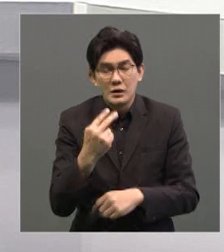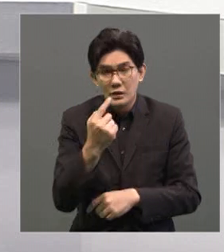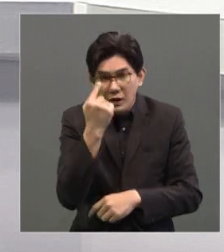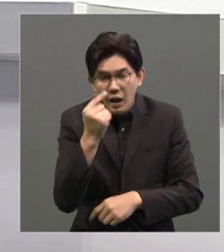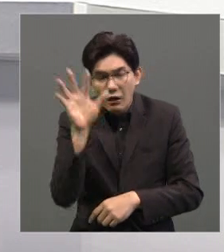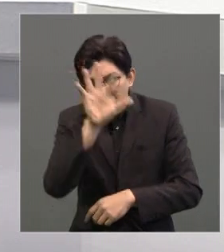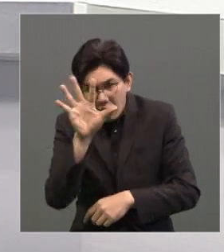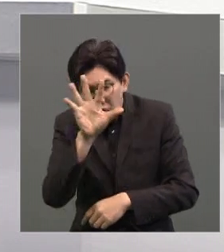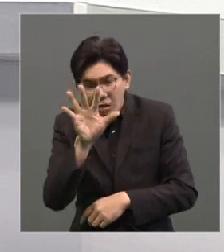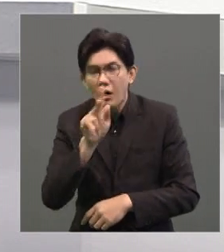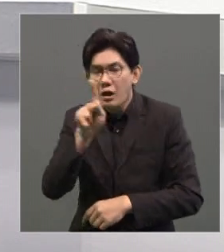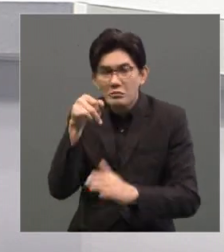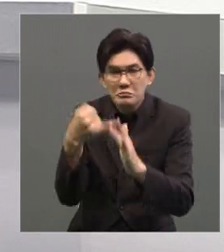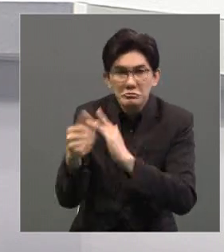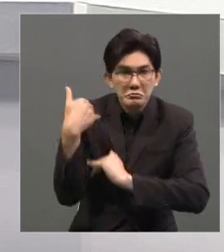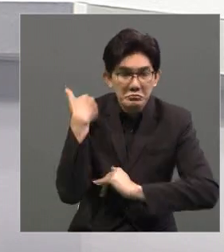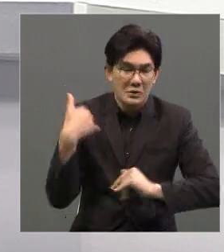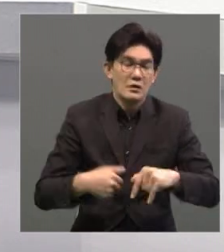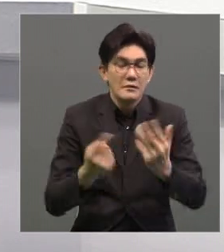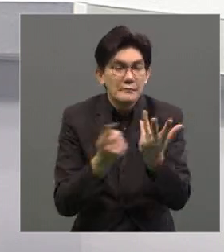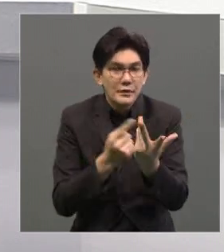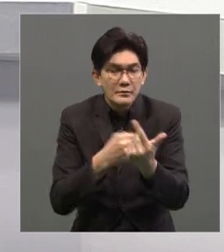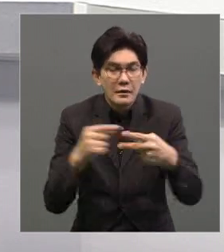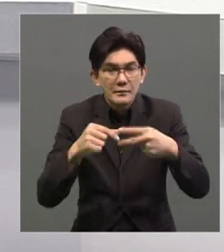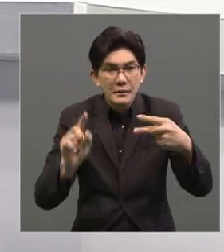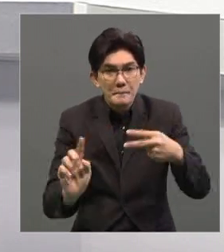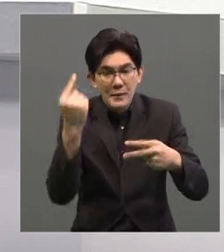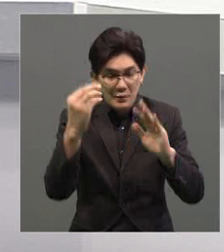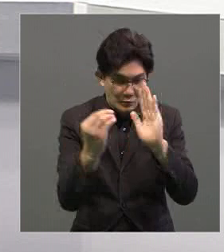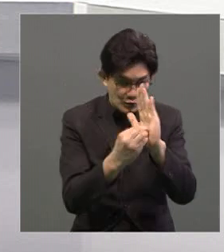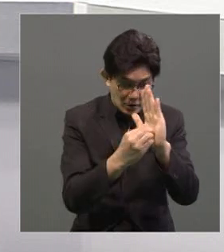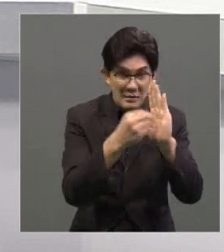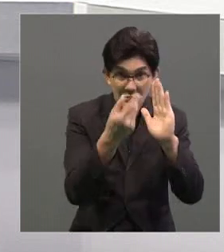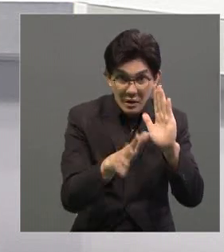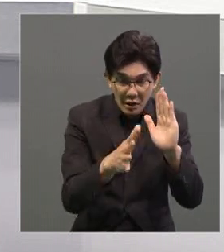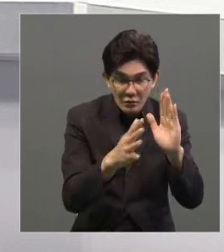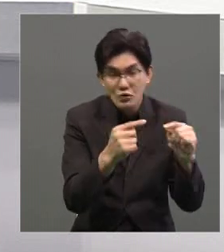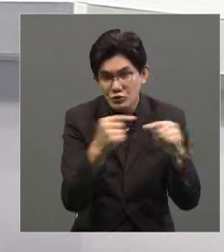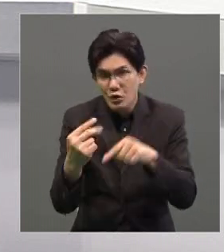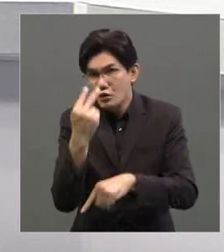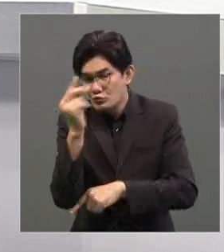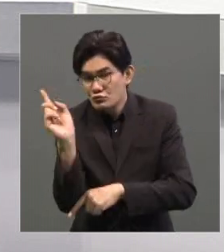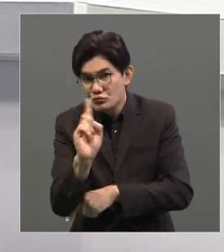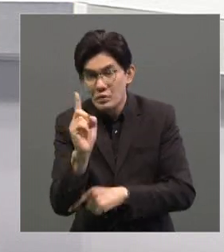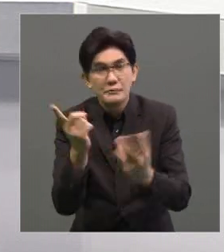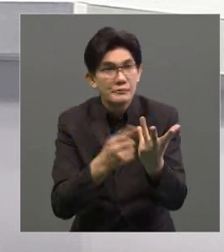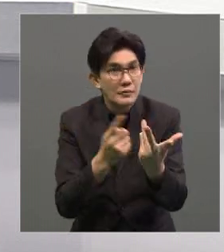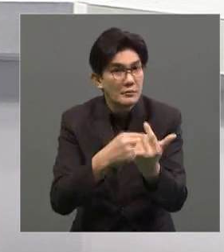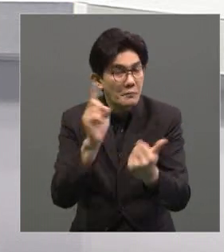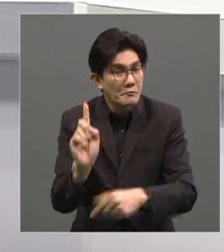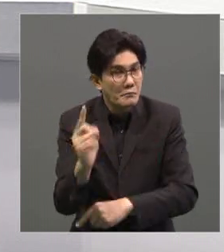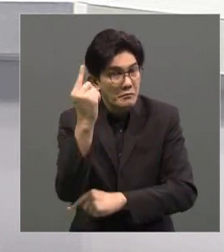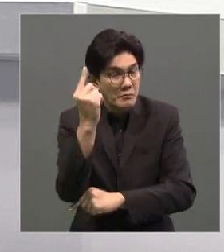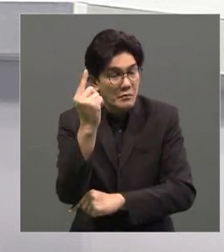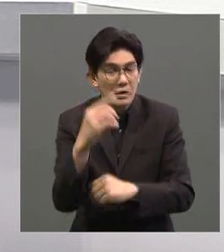อาทีนี้จากการนับคะแนนใหม่ในพื้นที่กรุงเทพมหานครเดี๋ยวพาคุณผู้ชมไปดูบรรยากาศของการนับคะแนนเลือกตั้ง